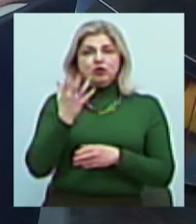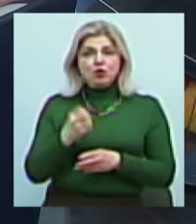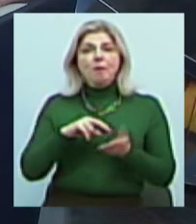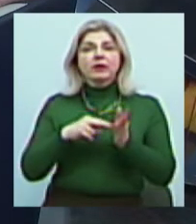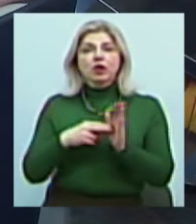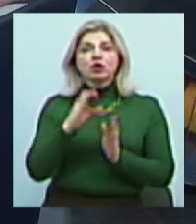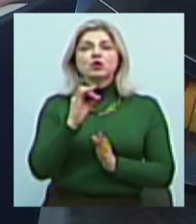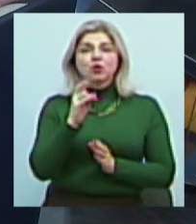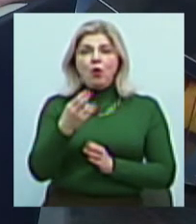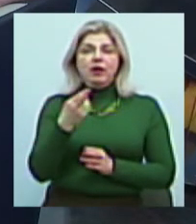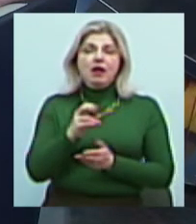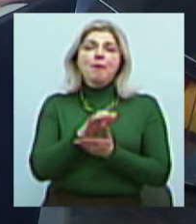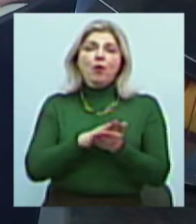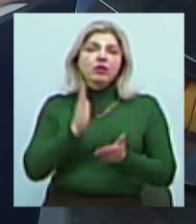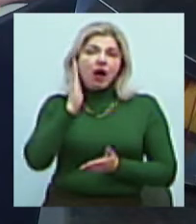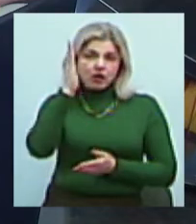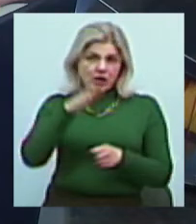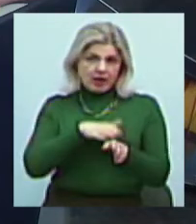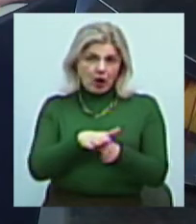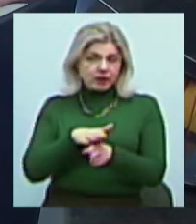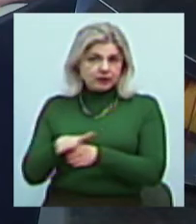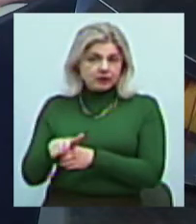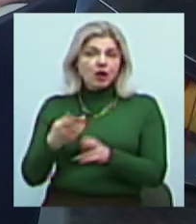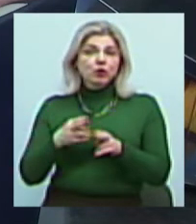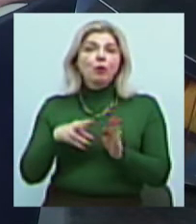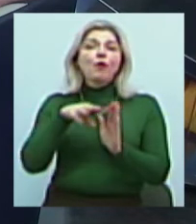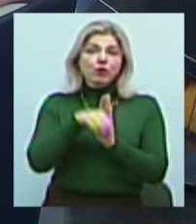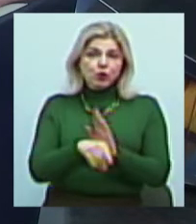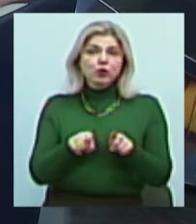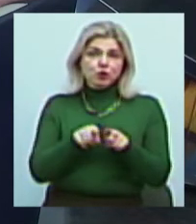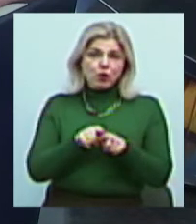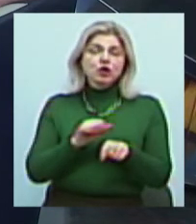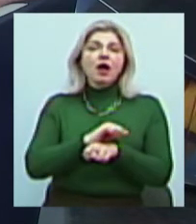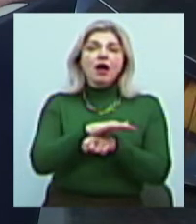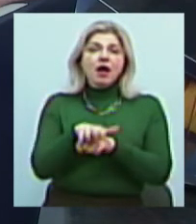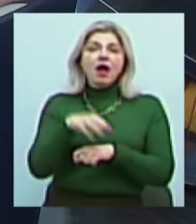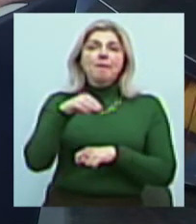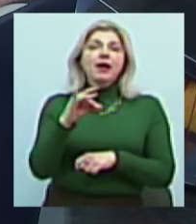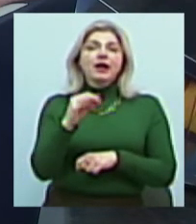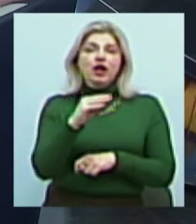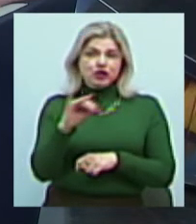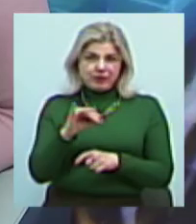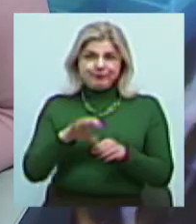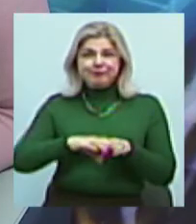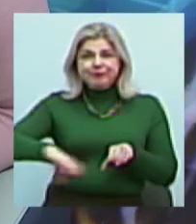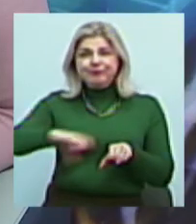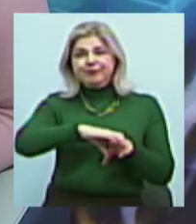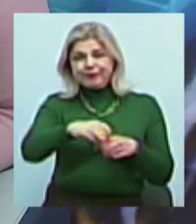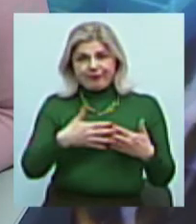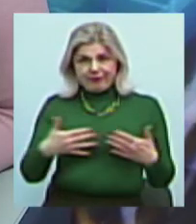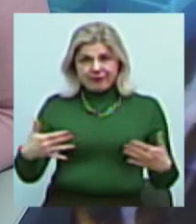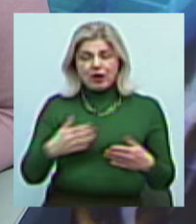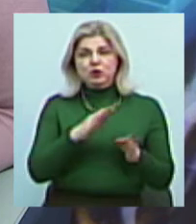сроки для подальшої реалізації. Тому це включено також в мережеву інфраструктуру. Є капітальні